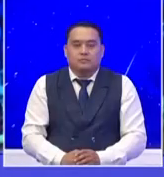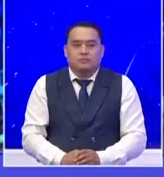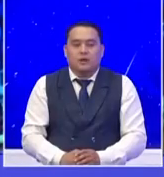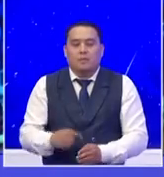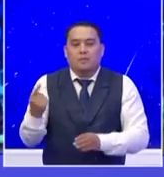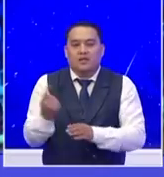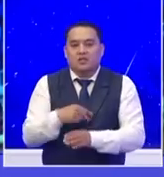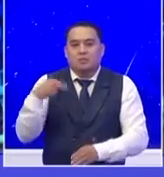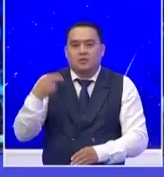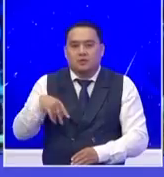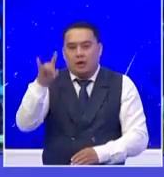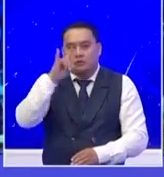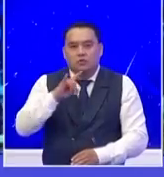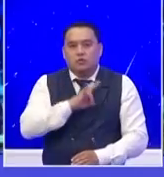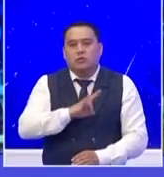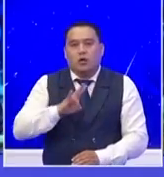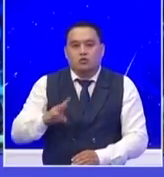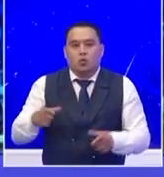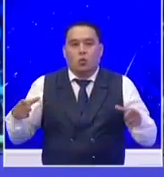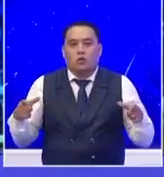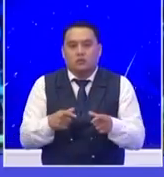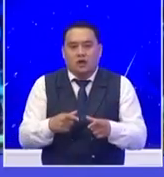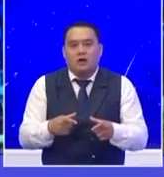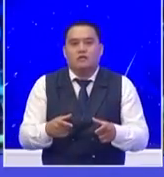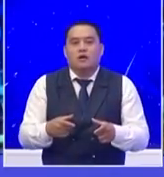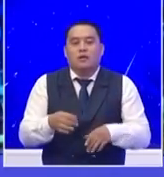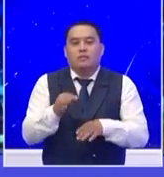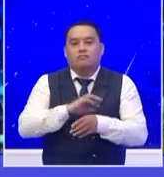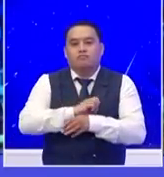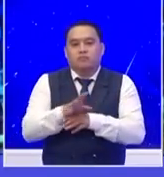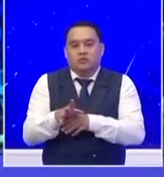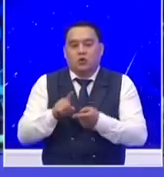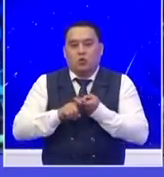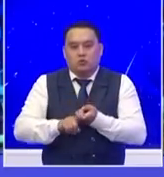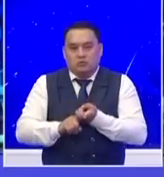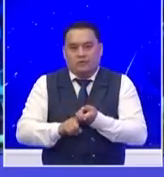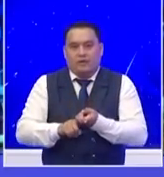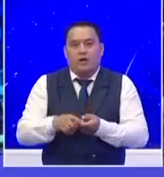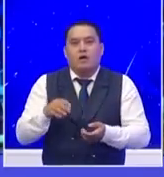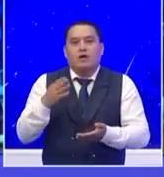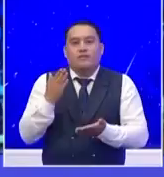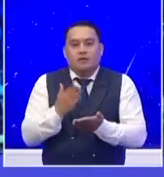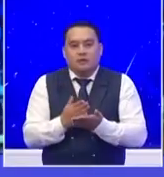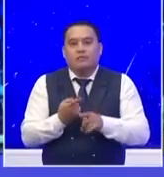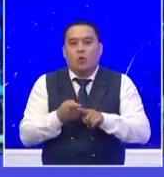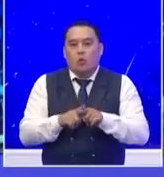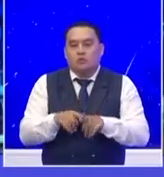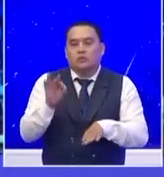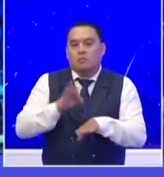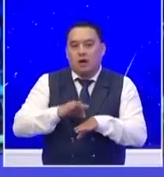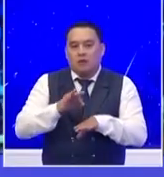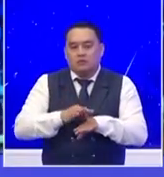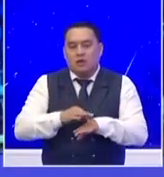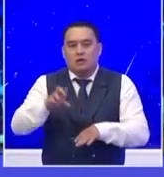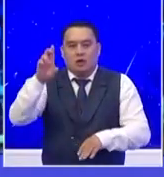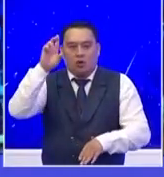Тұңғыш президент коронавирус шықтырып оқшауланды. Нұрсұлтан Назарбаев бірақ жұмысын қашықтан жалғастыруда. Елбасының сырқаттануына орай